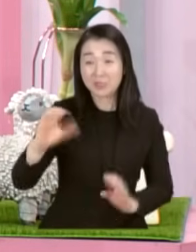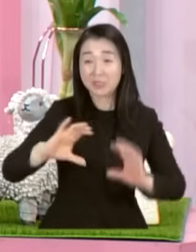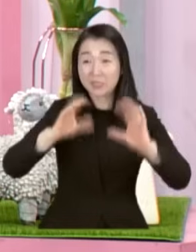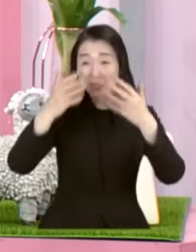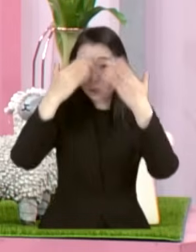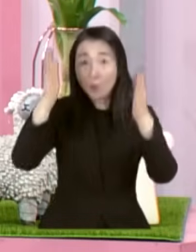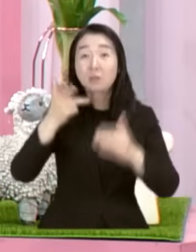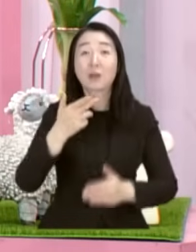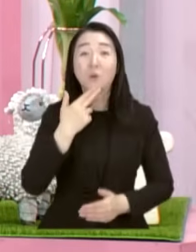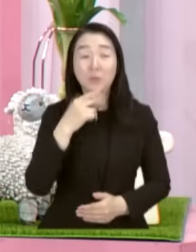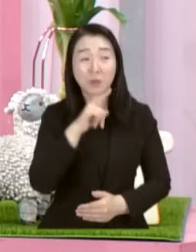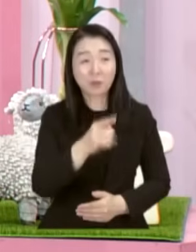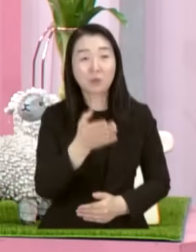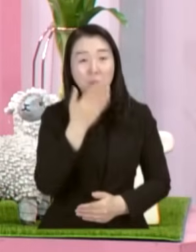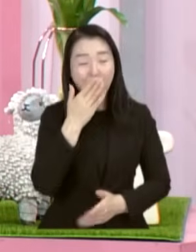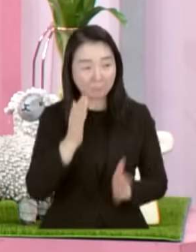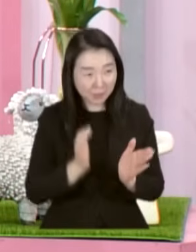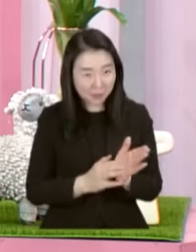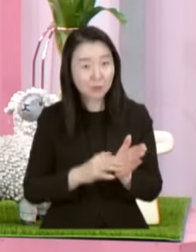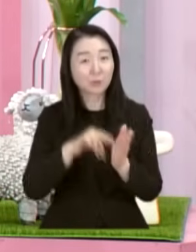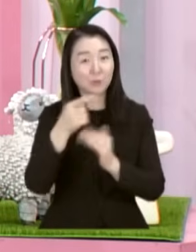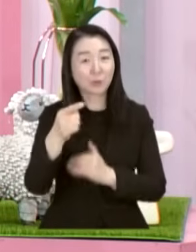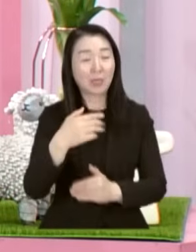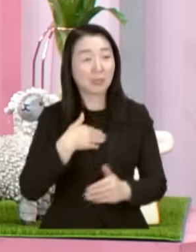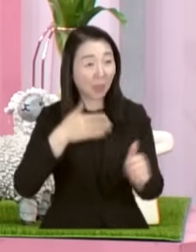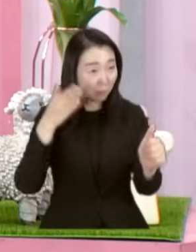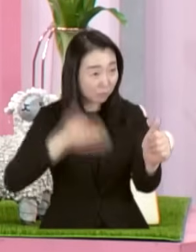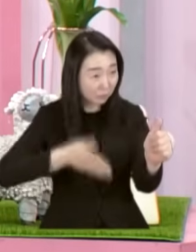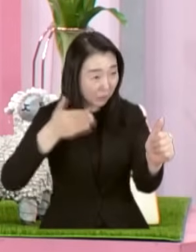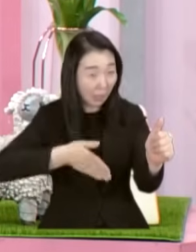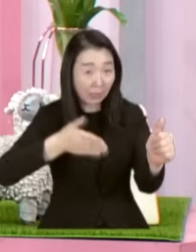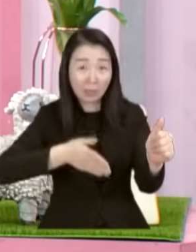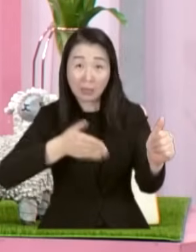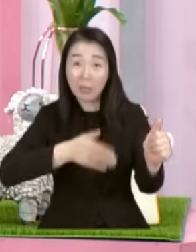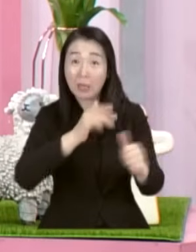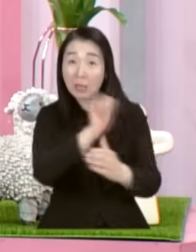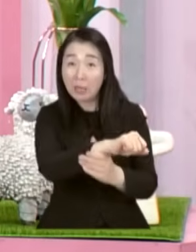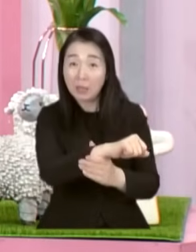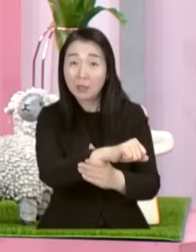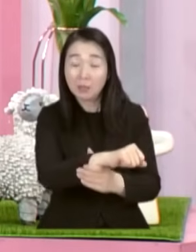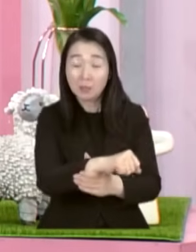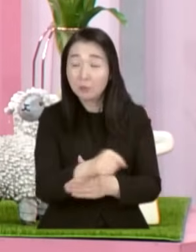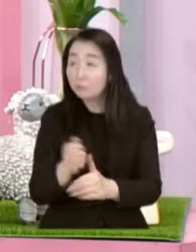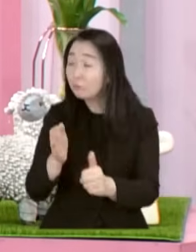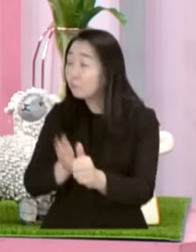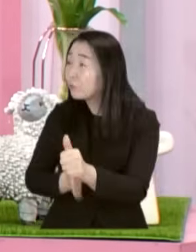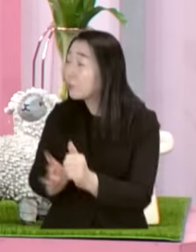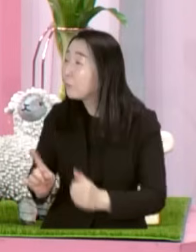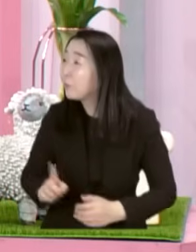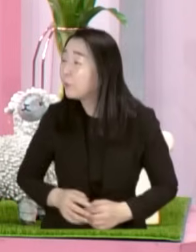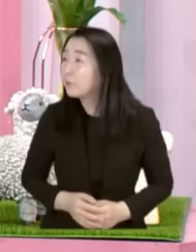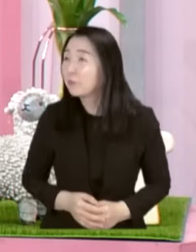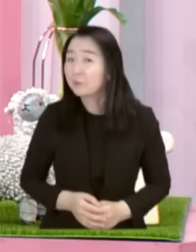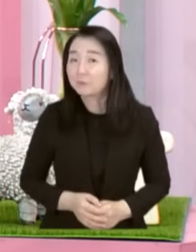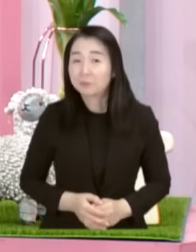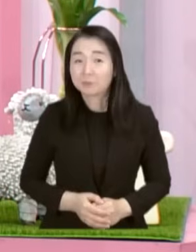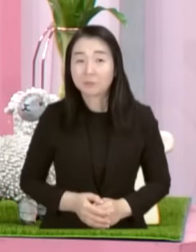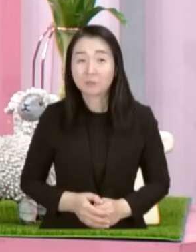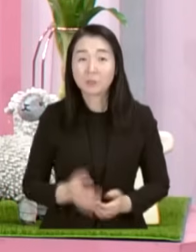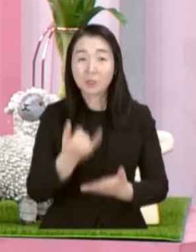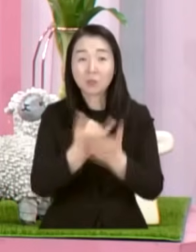세상에 공짜는 없다. 너 이 밥 먹고 내 부탁 하나 들어줘. 무슨 부탁인데요?